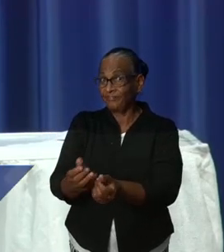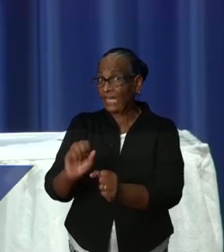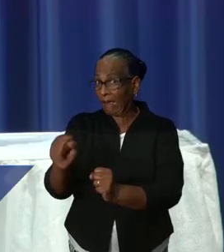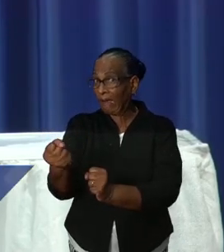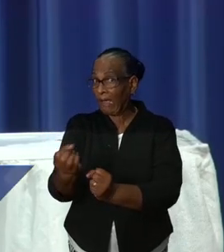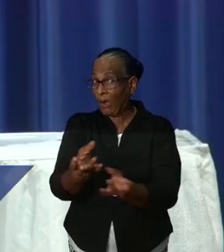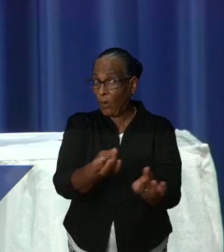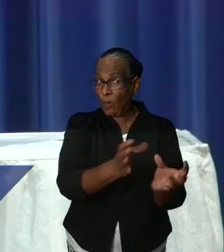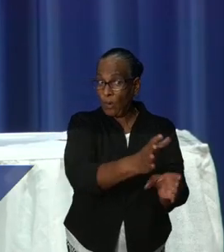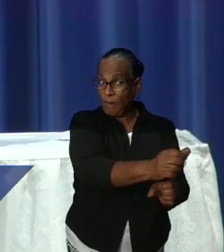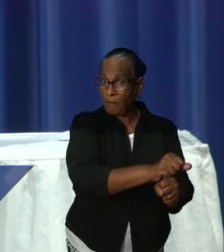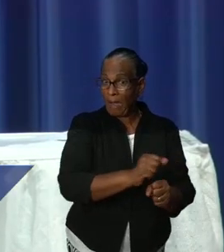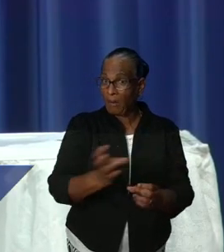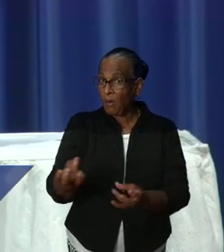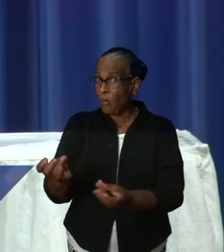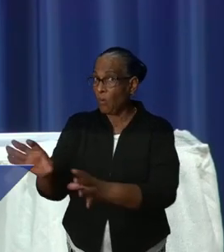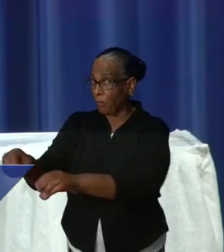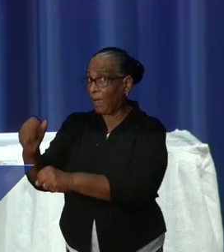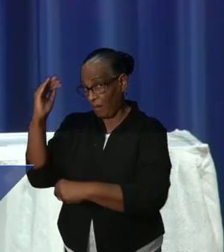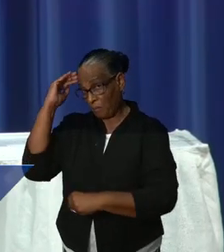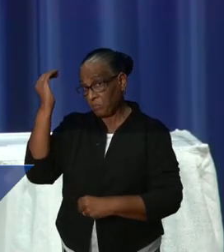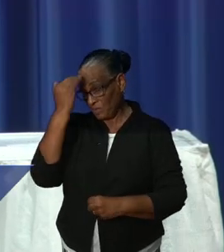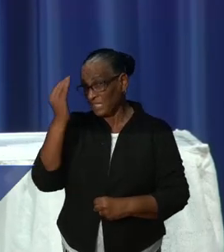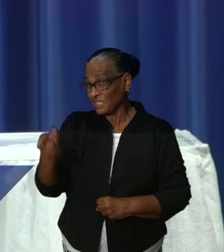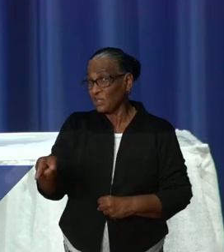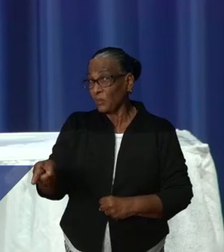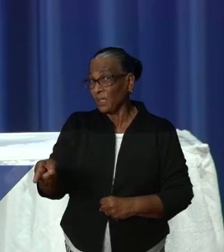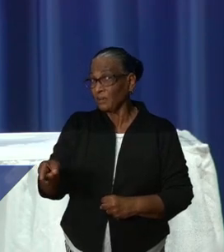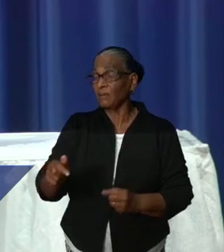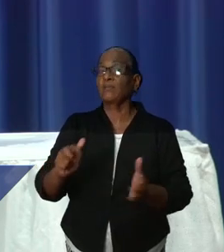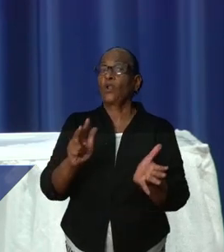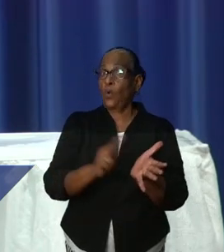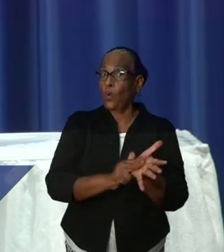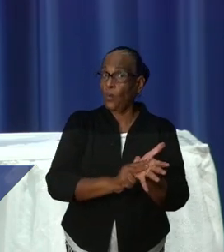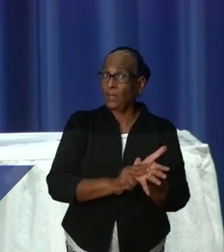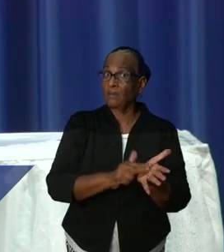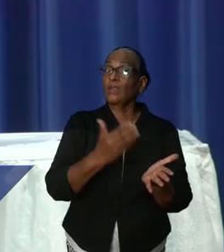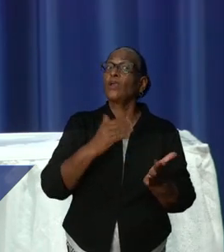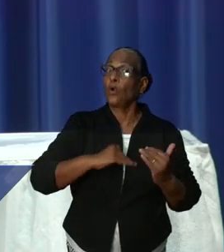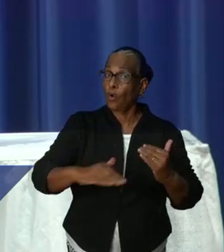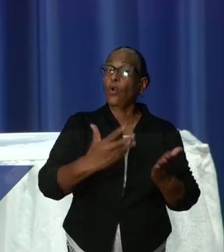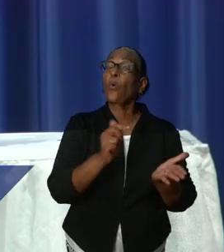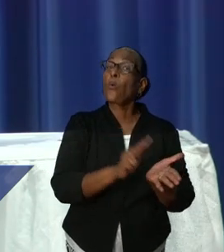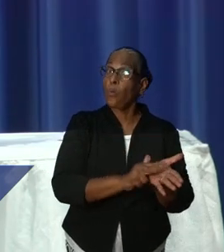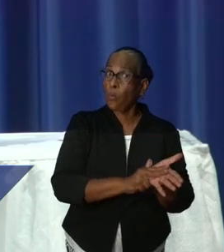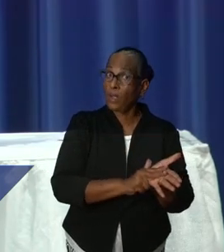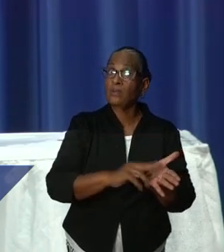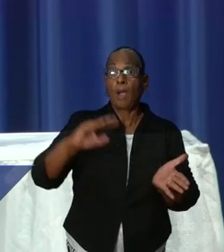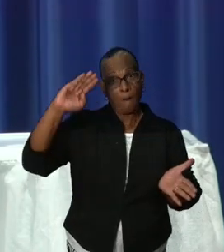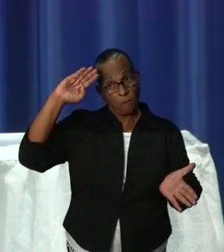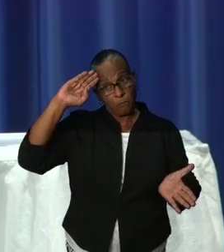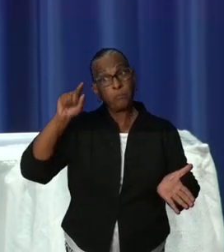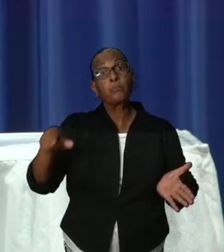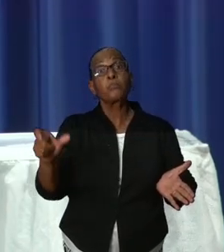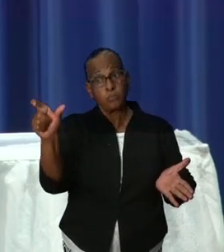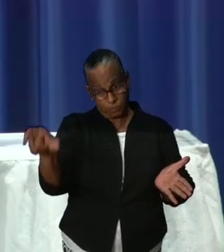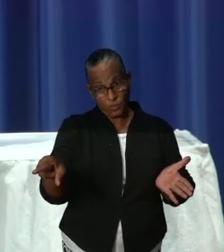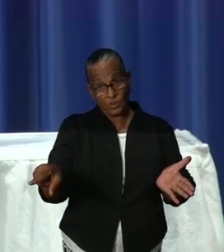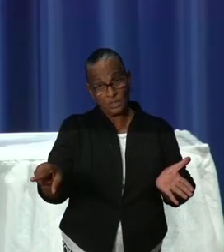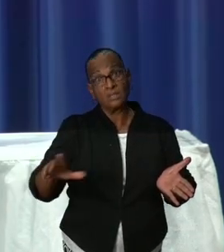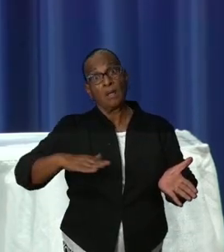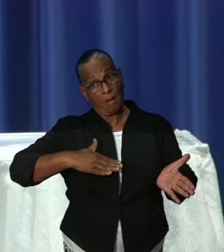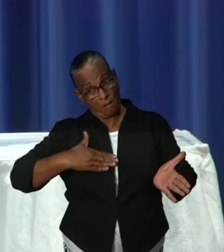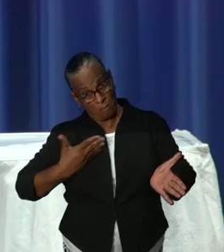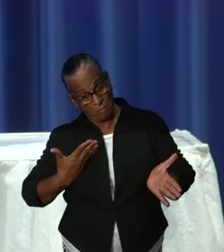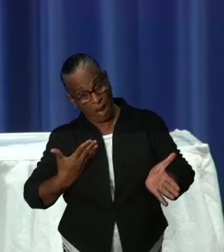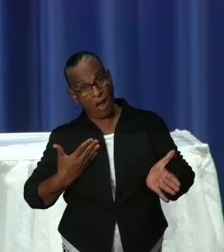mij stellen dat onze hoogste wet, de grondwet, reeds aangeeft dat de politie is belast met de handhaving van de